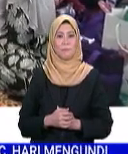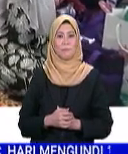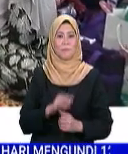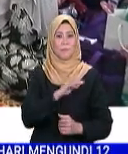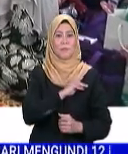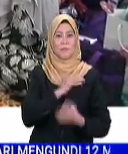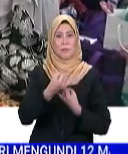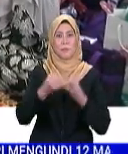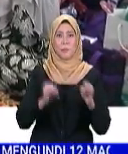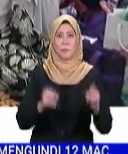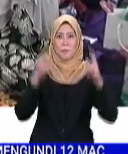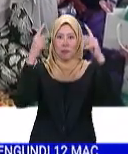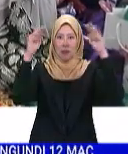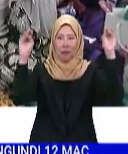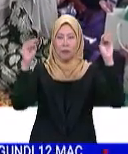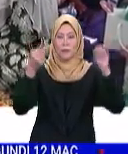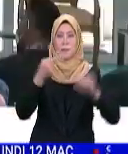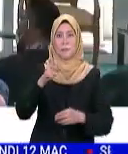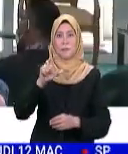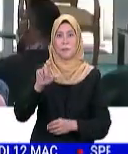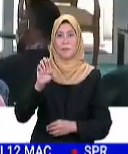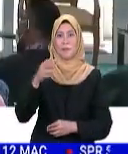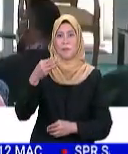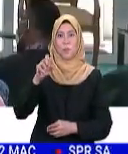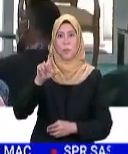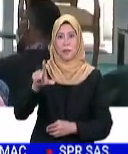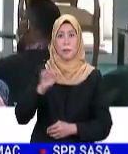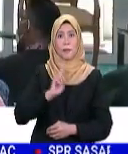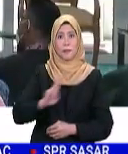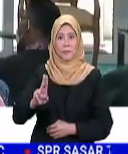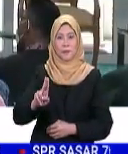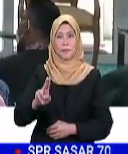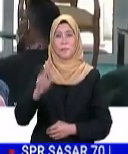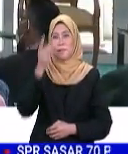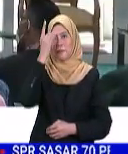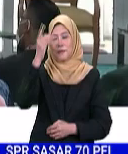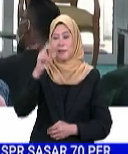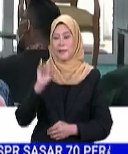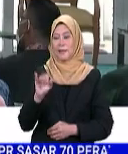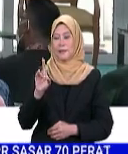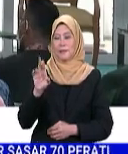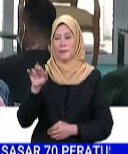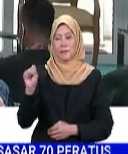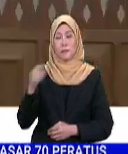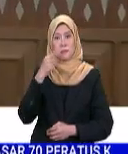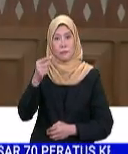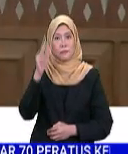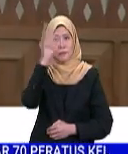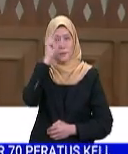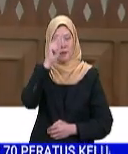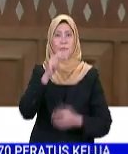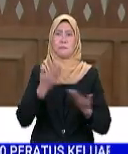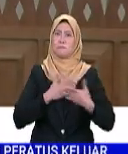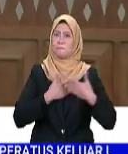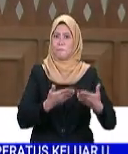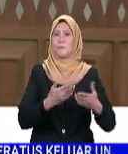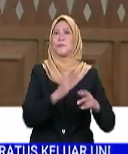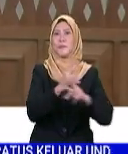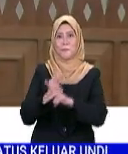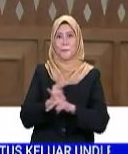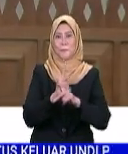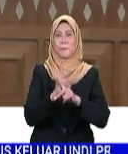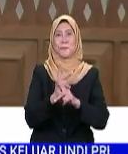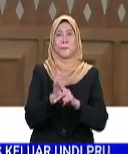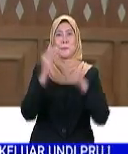Menteri di Jabatan Perdana Menteri Hal Ehwal Agama, Dato' Idris Ahmad berkata, kerajaan komited untuk membela kebajikan guru-guru